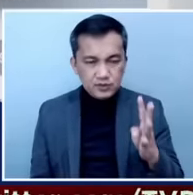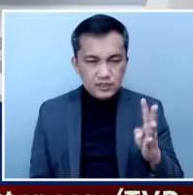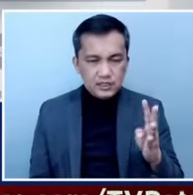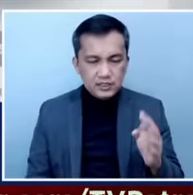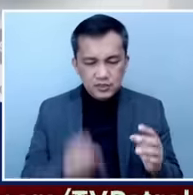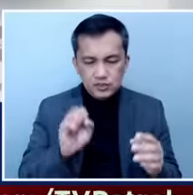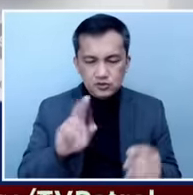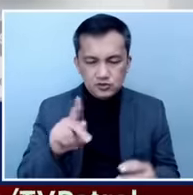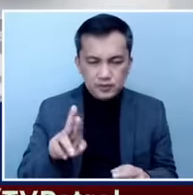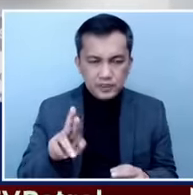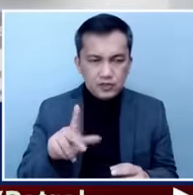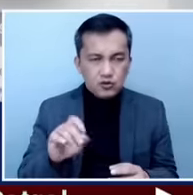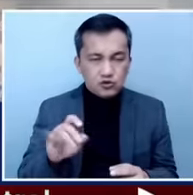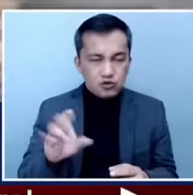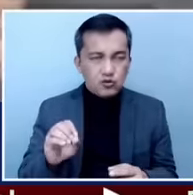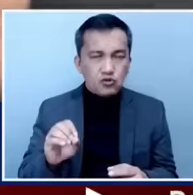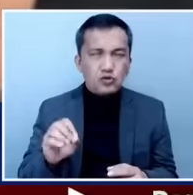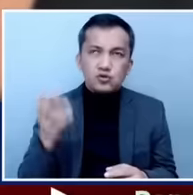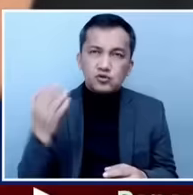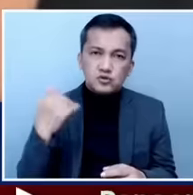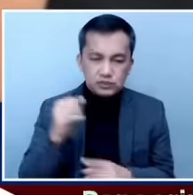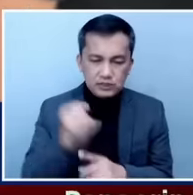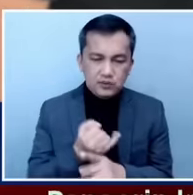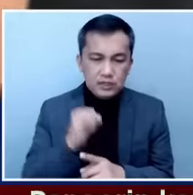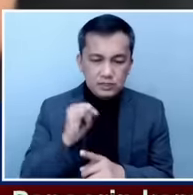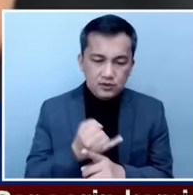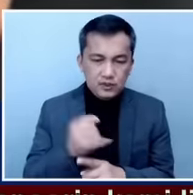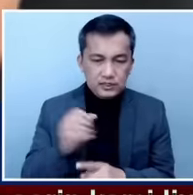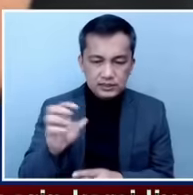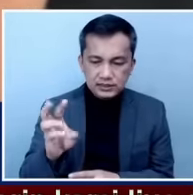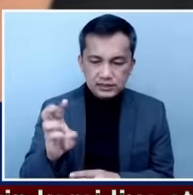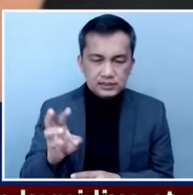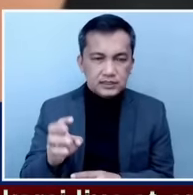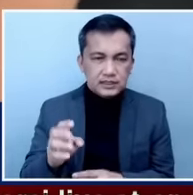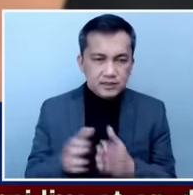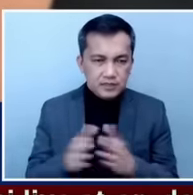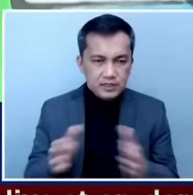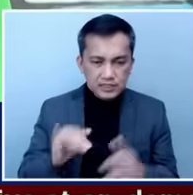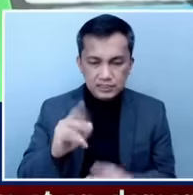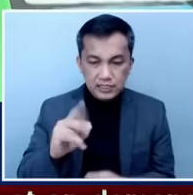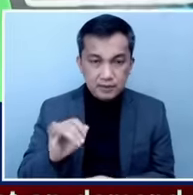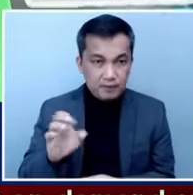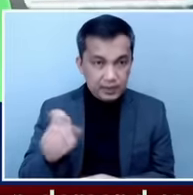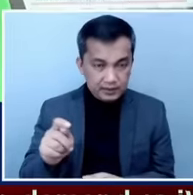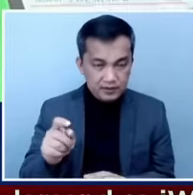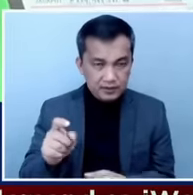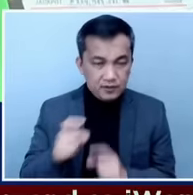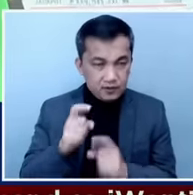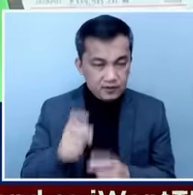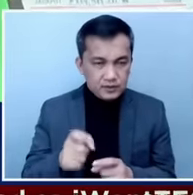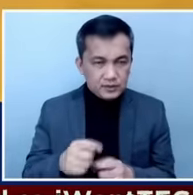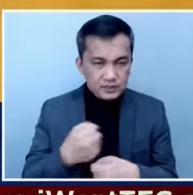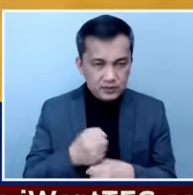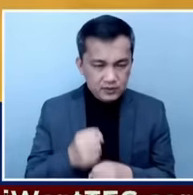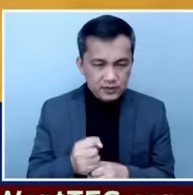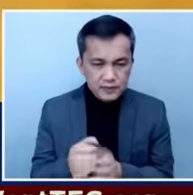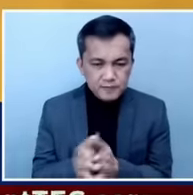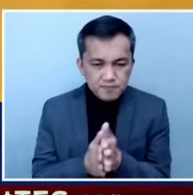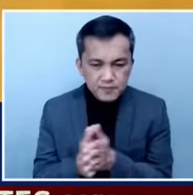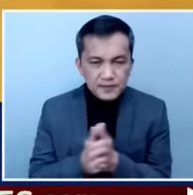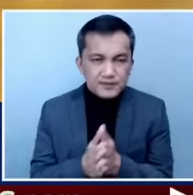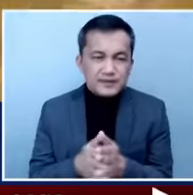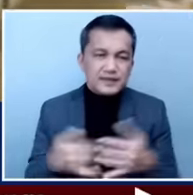649 draw noong January 16. Pinalaki ng PCSO ang jackpot prize para gawin umanong mas kapanapanabik ang